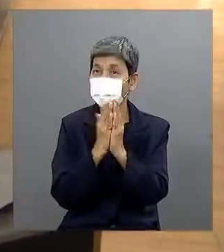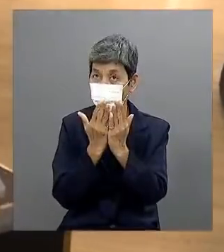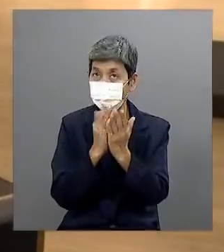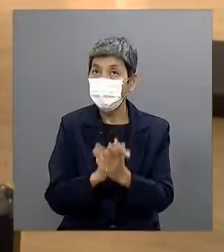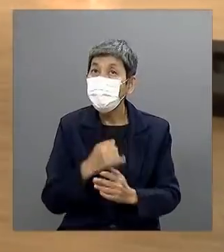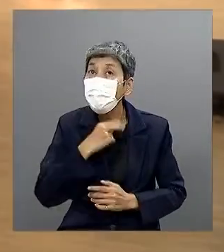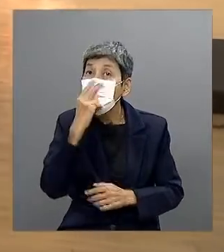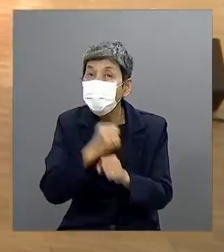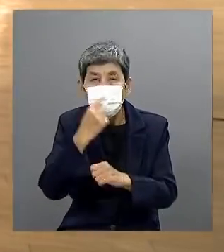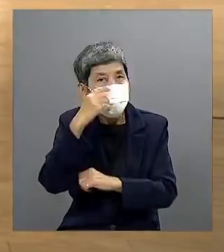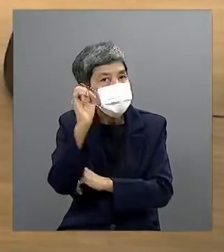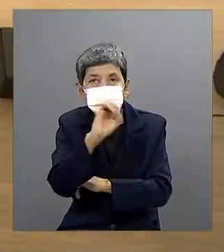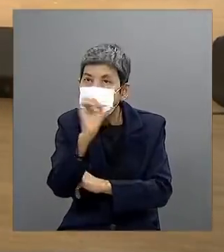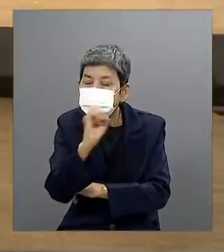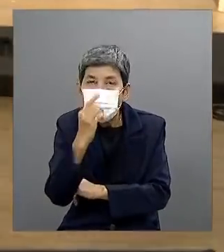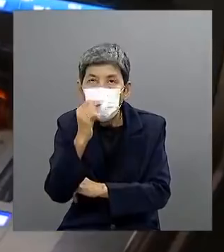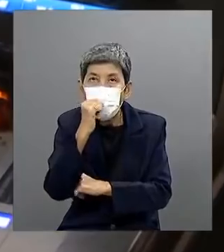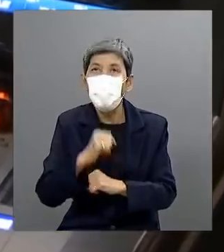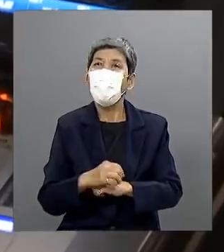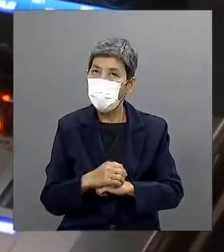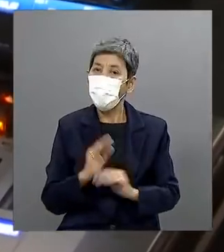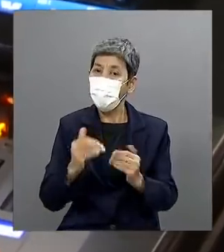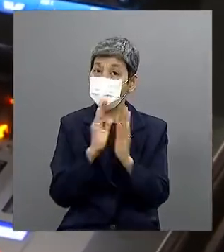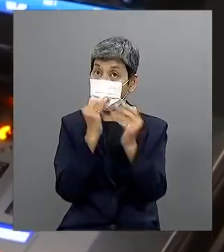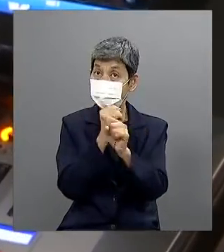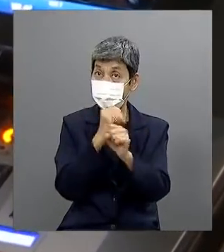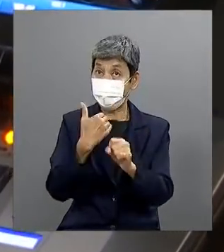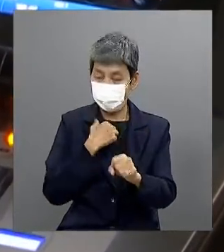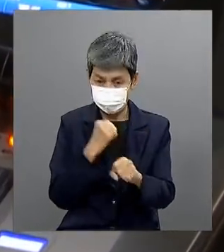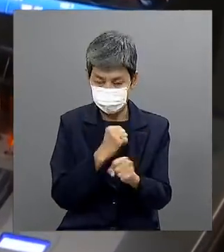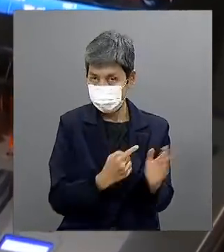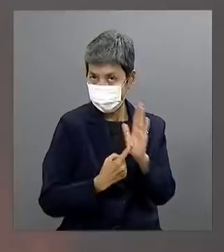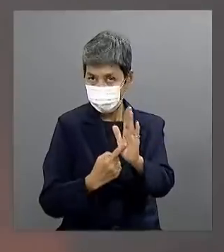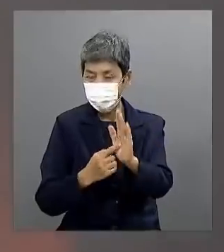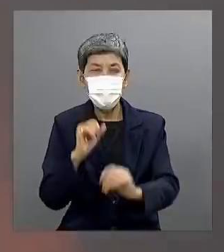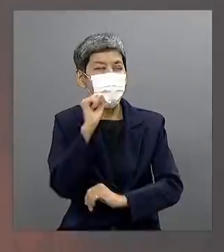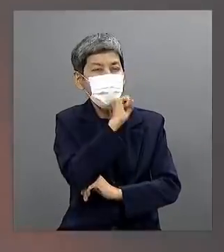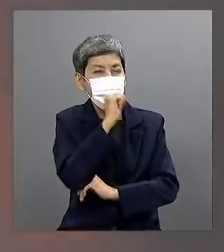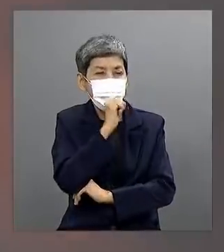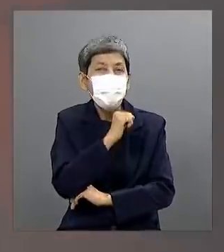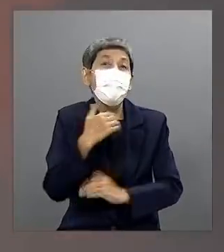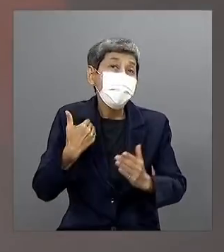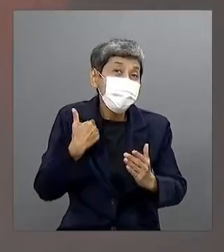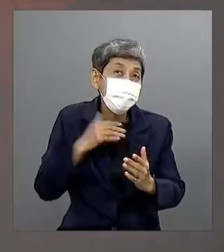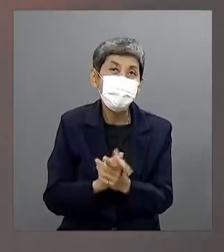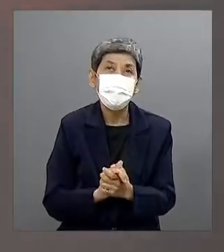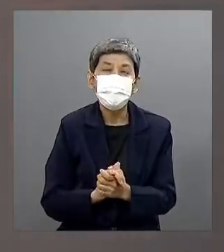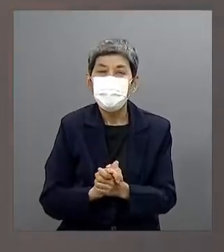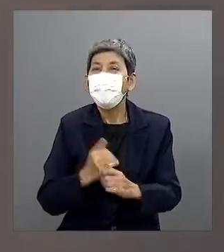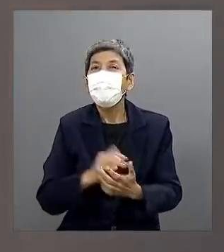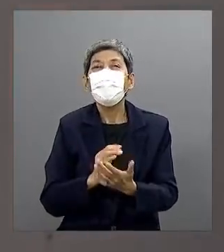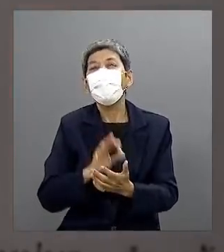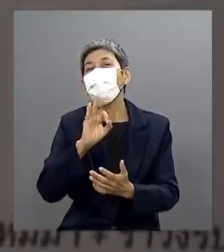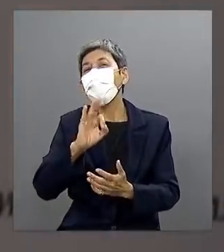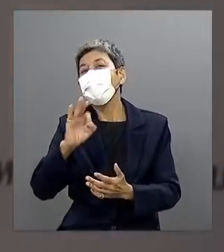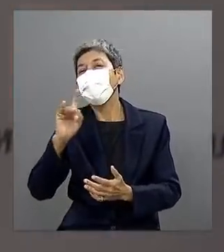ห็นที่ไหนมาก่อนแน่ๆนะเขาว่าอย่างนี้เขาบอกว่าจะนำเสนอผ่านบทเพลงที่หลายๆคนคิดถึงเช่นฟลอร์เฟื่องฟ้าเคยเต้นลีล